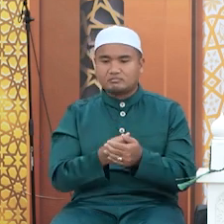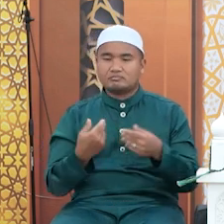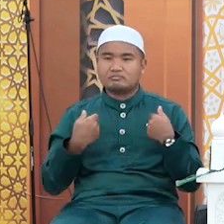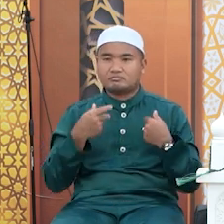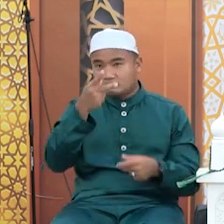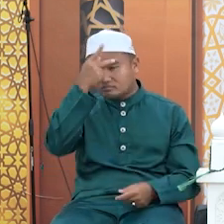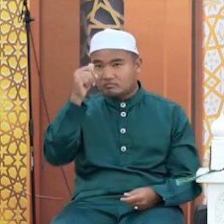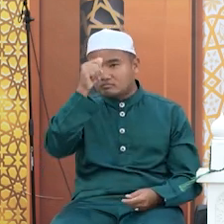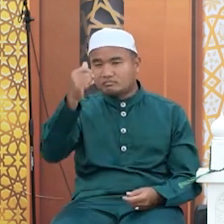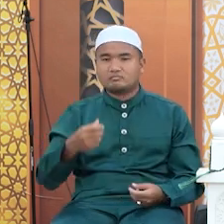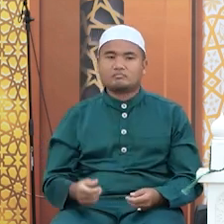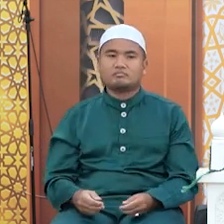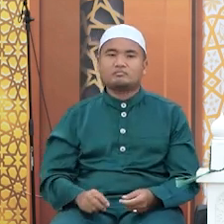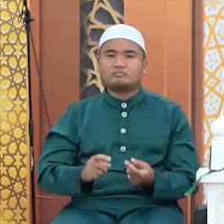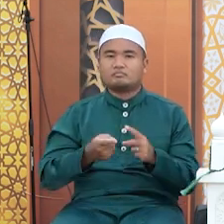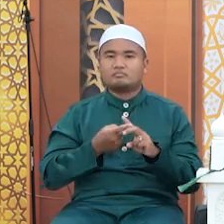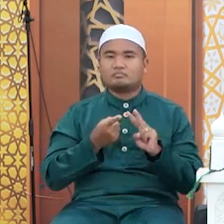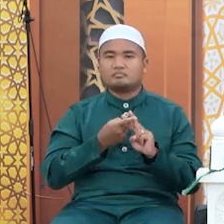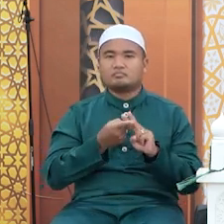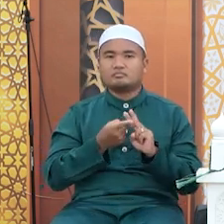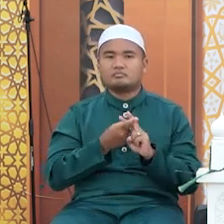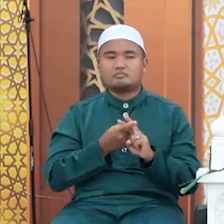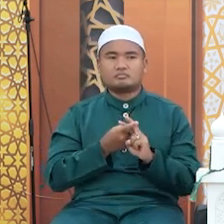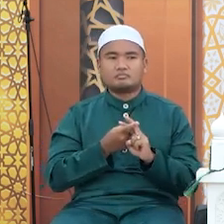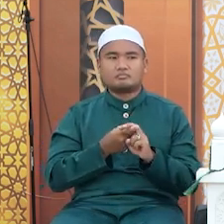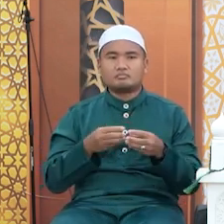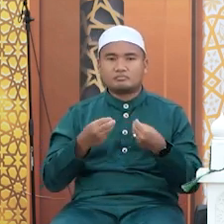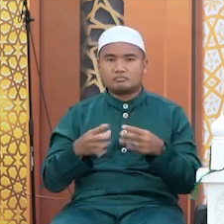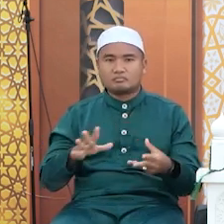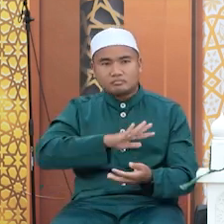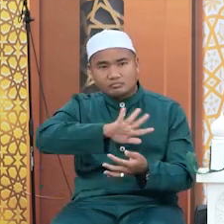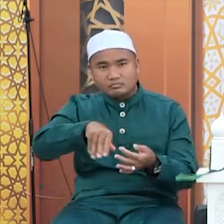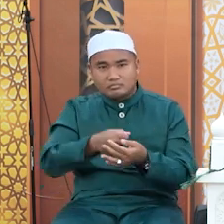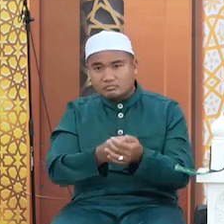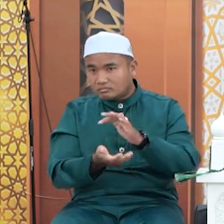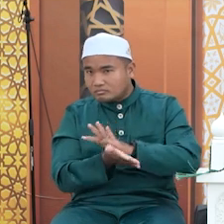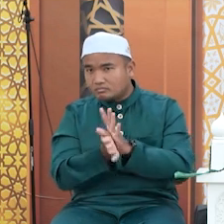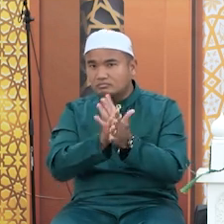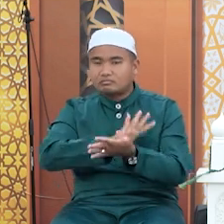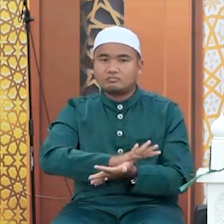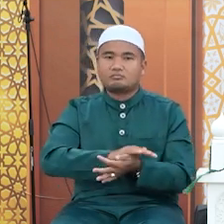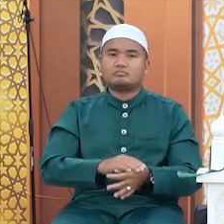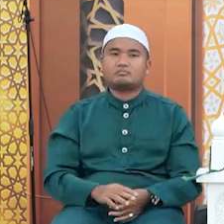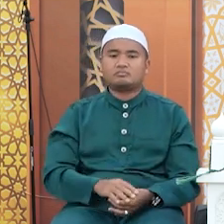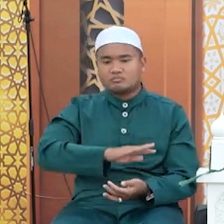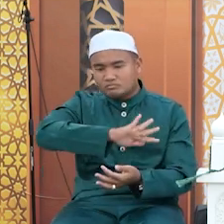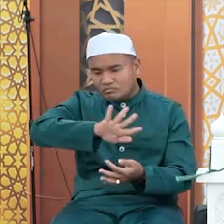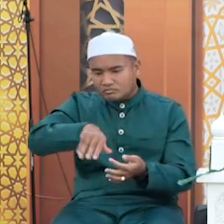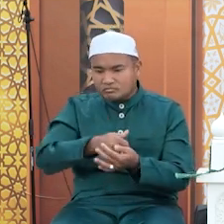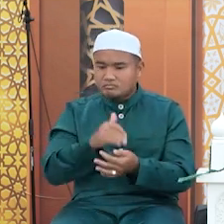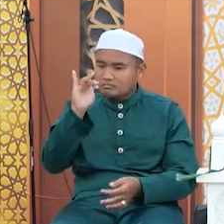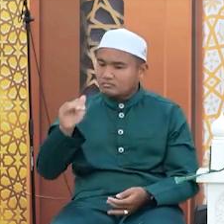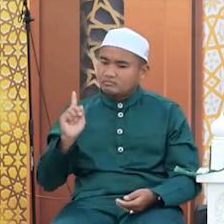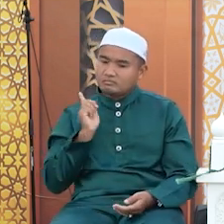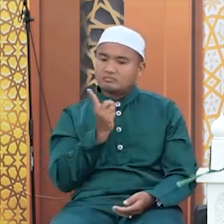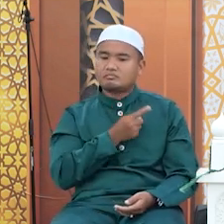Nikmat yang kedua ni'matul imdad, selepas Allah ciptakan kita, segala keperluan yang patut